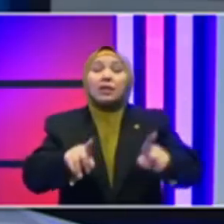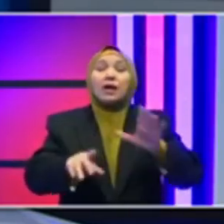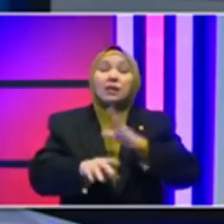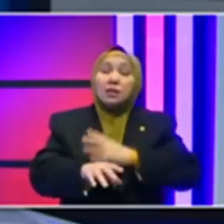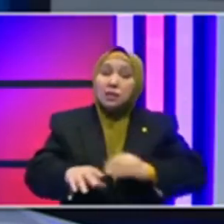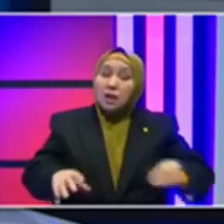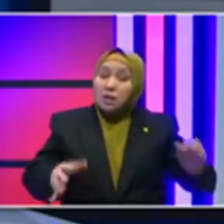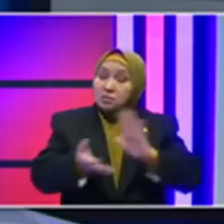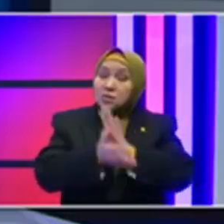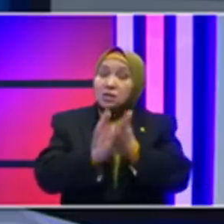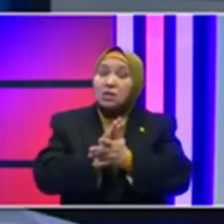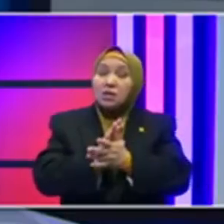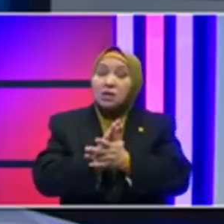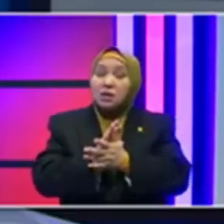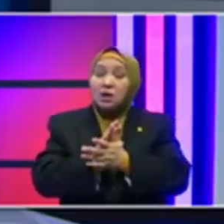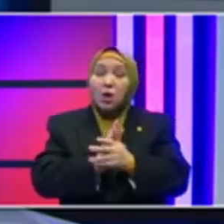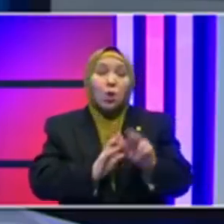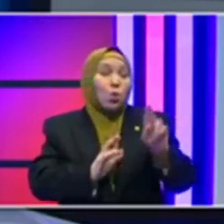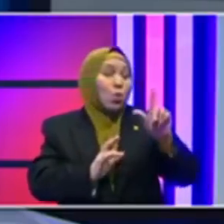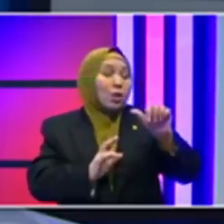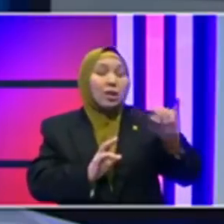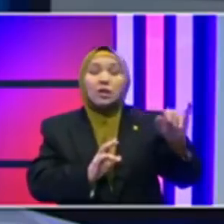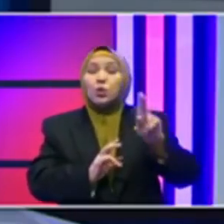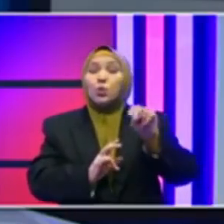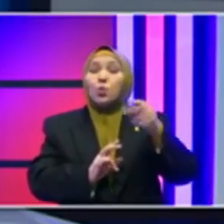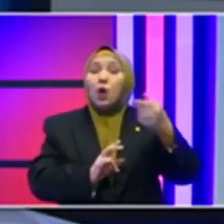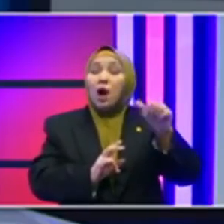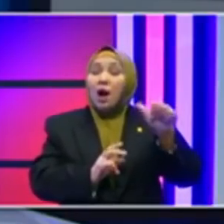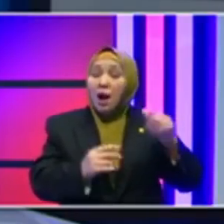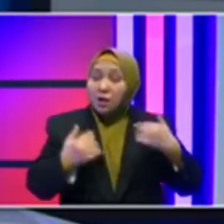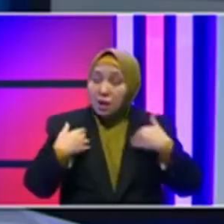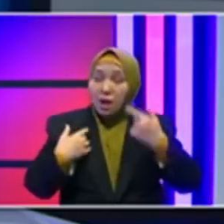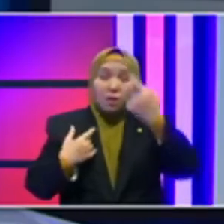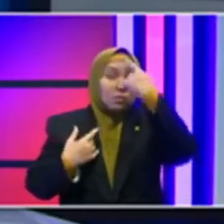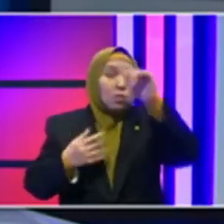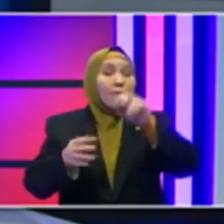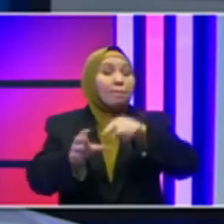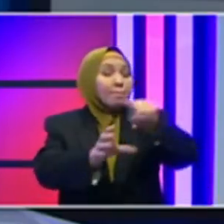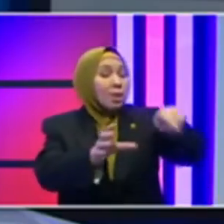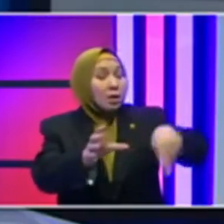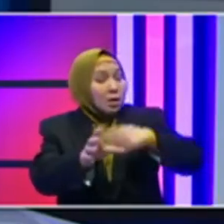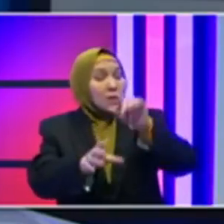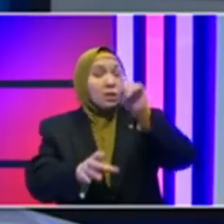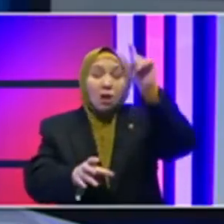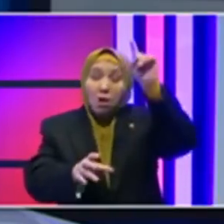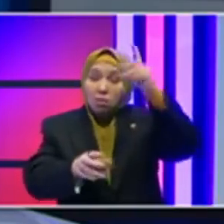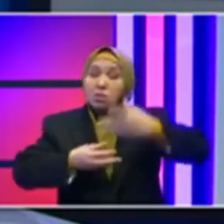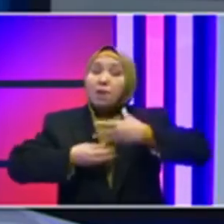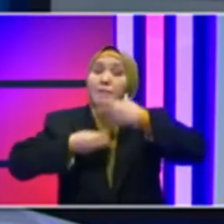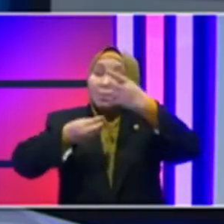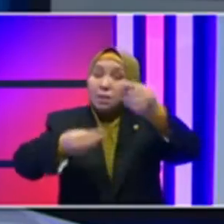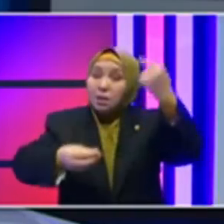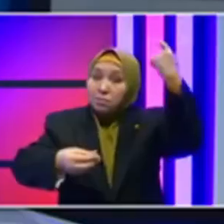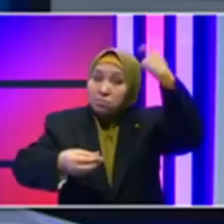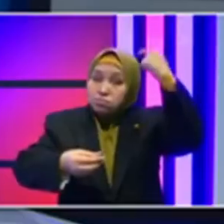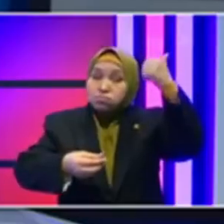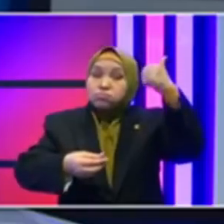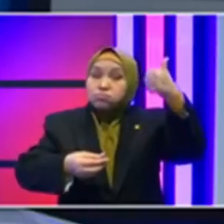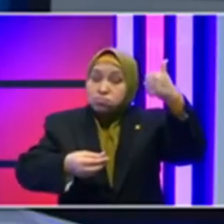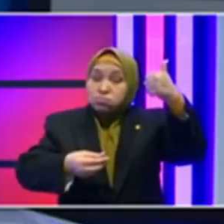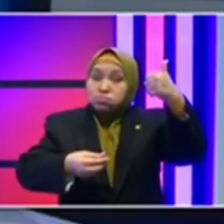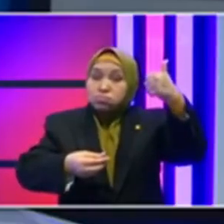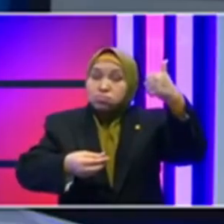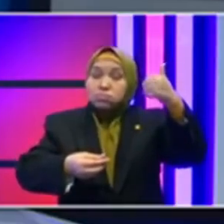baik maka yang dimaksudkan adalah mereka yang Allah karuniakan akal kepada mereka